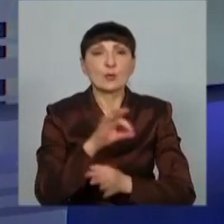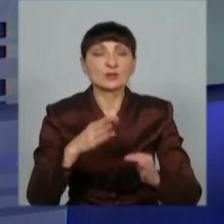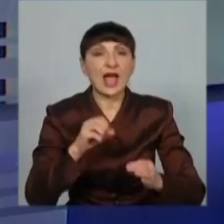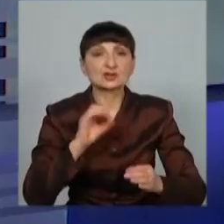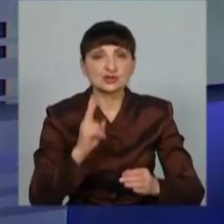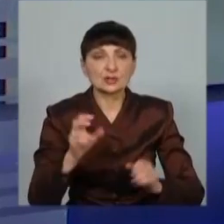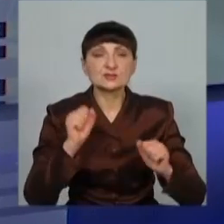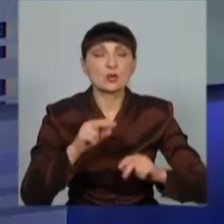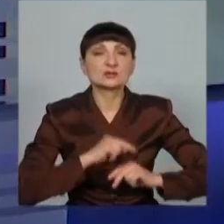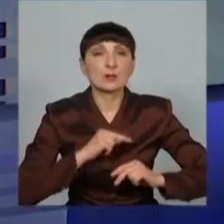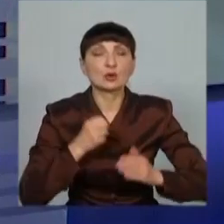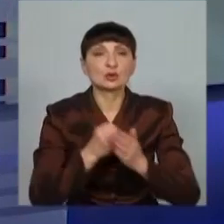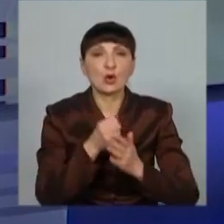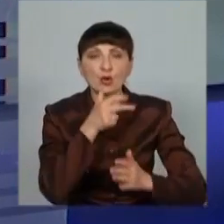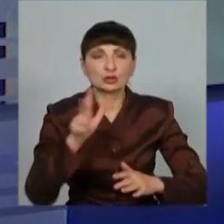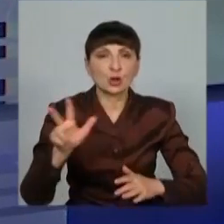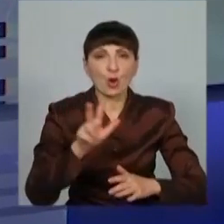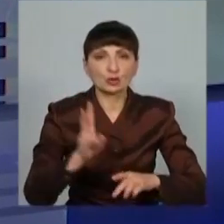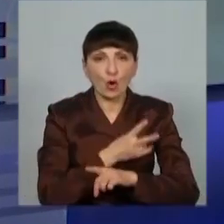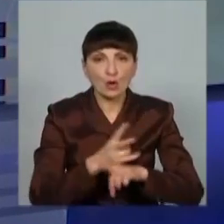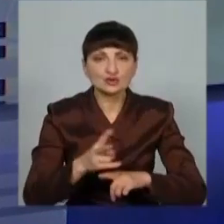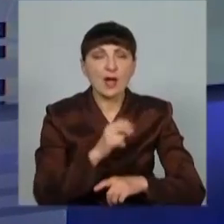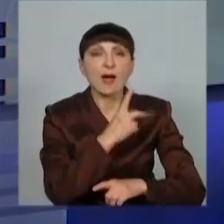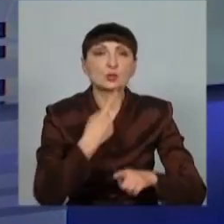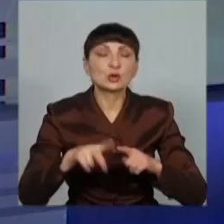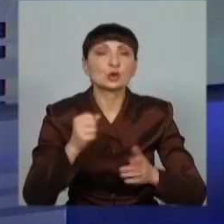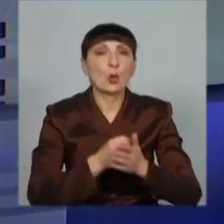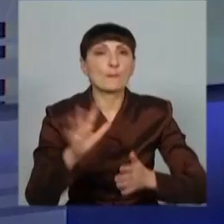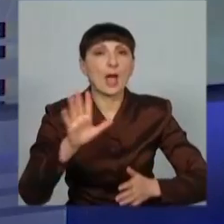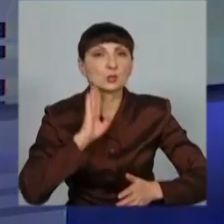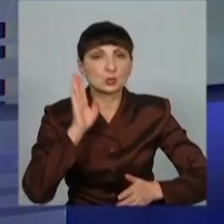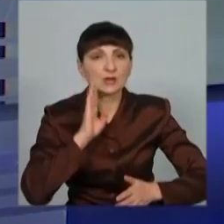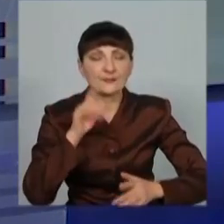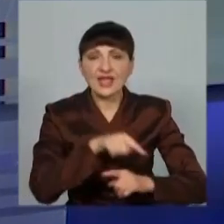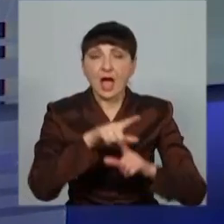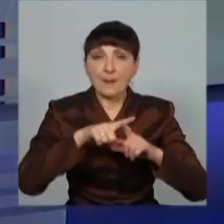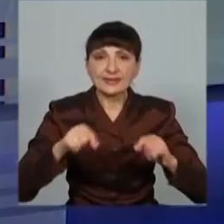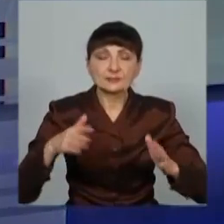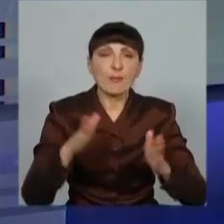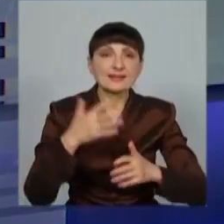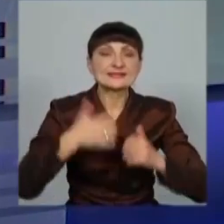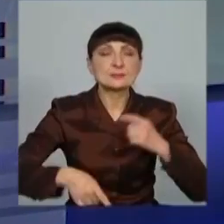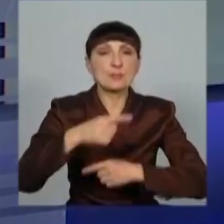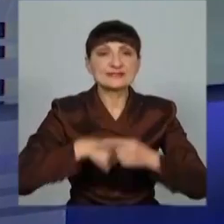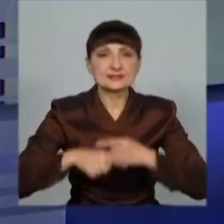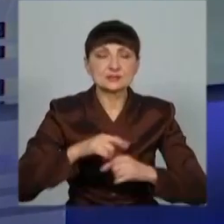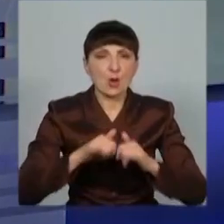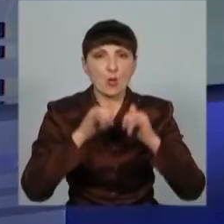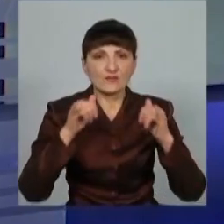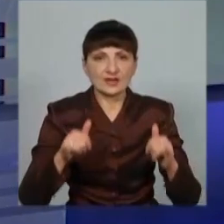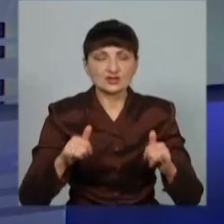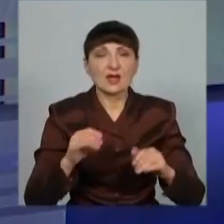ОШЭК смогут работать до 3 ночи, а лидеры – до 5 утра. При этом в объектах малого и среднего бизнеса